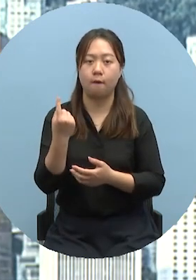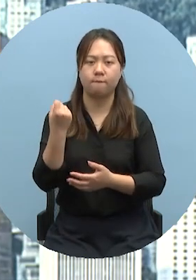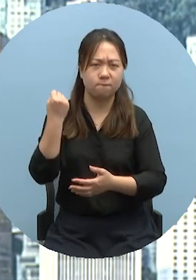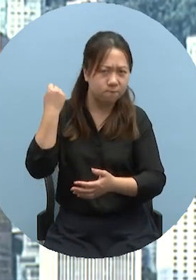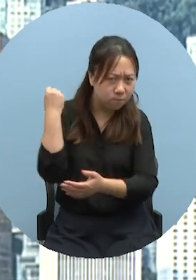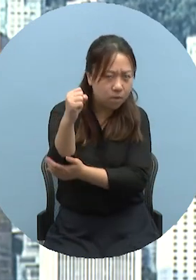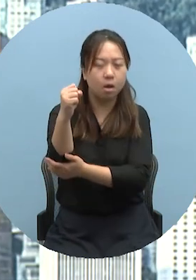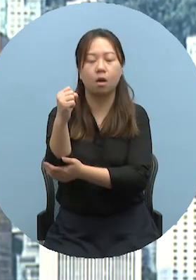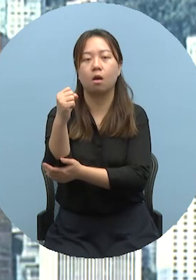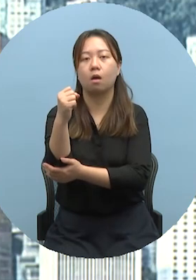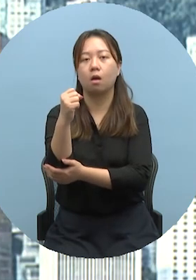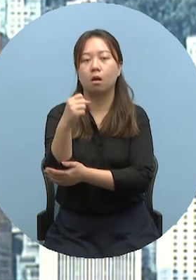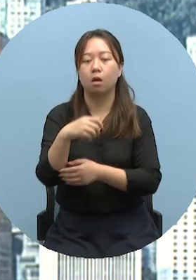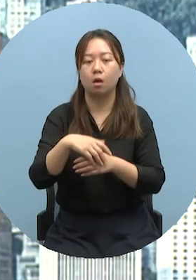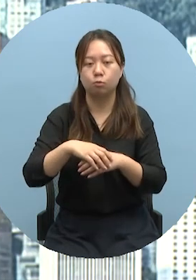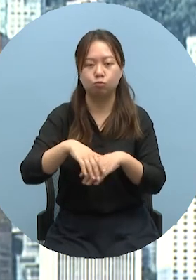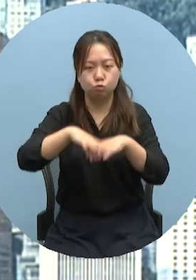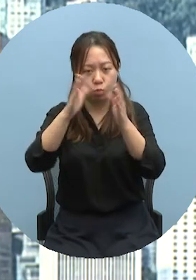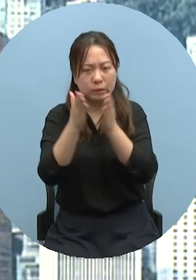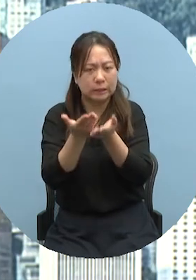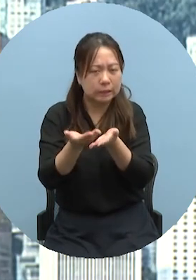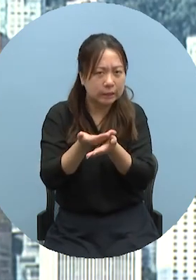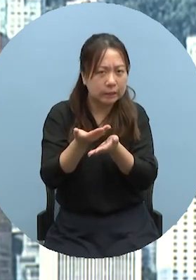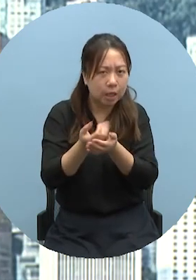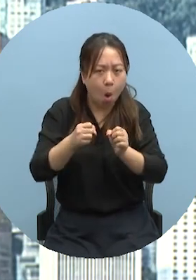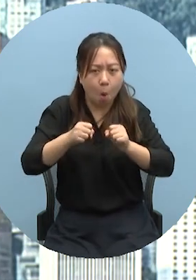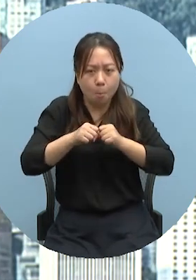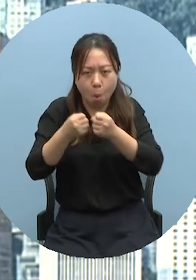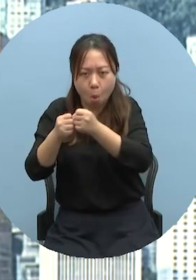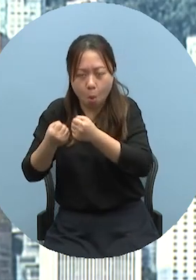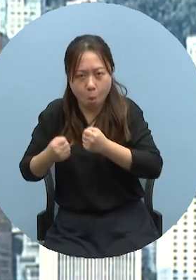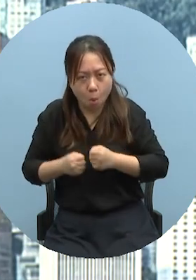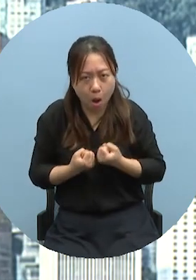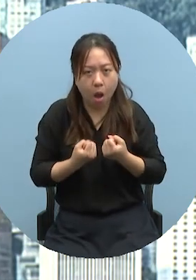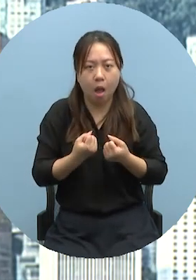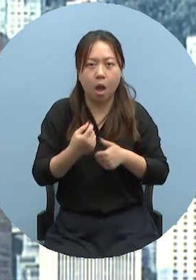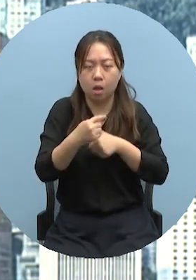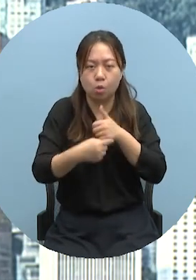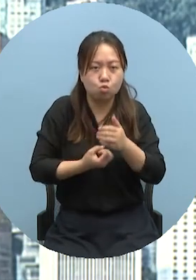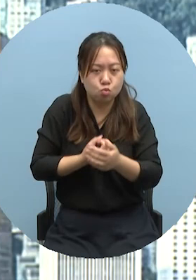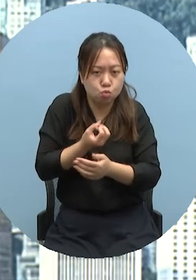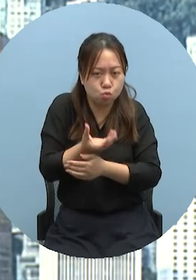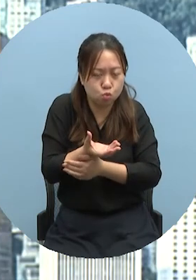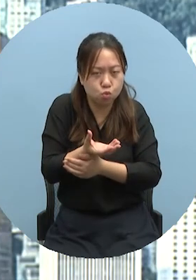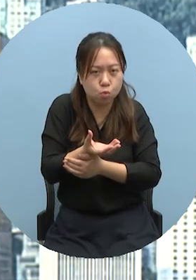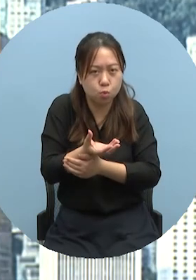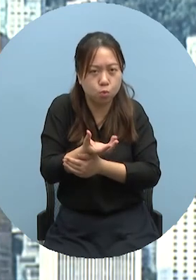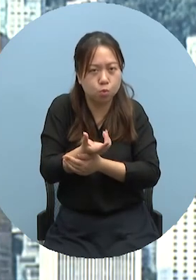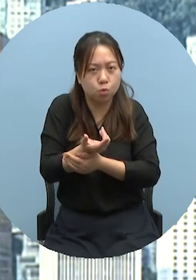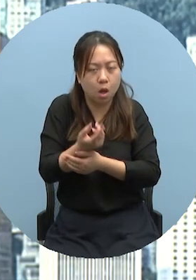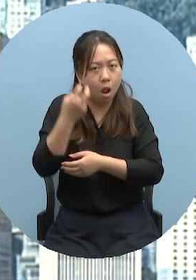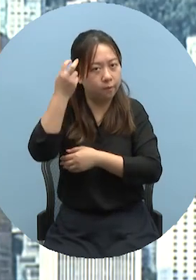反對任何嘗試去破壞器官捐贈呢一個咁崇高嘅理